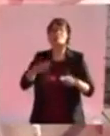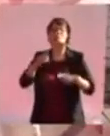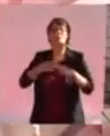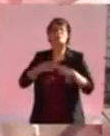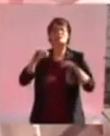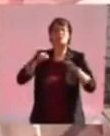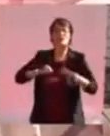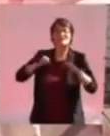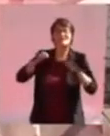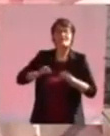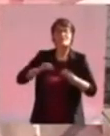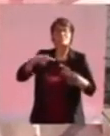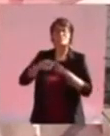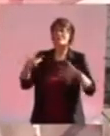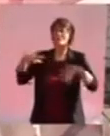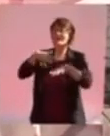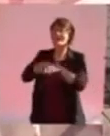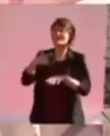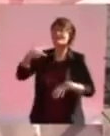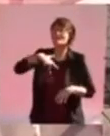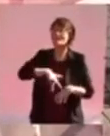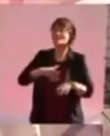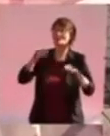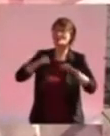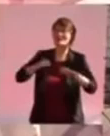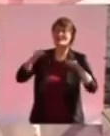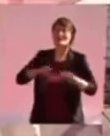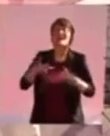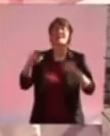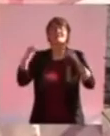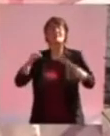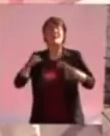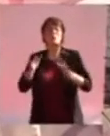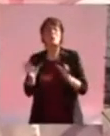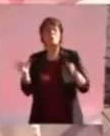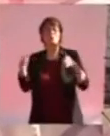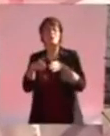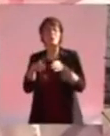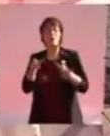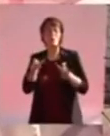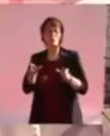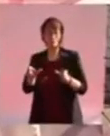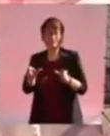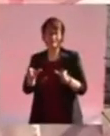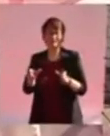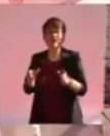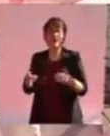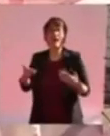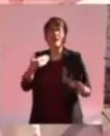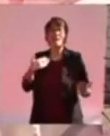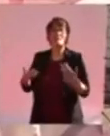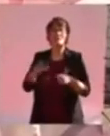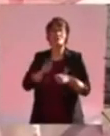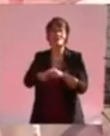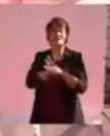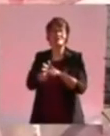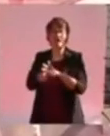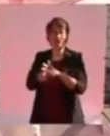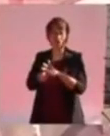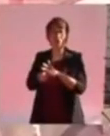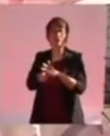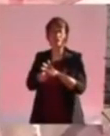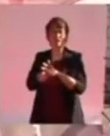socio sanitaria e della salute di comunità l'emergenza come il 19 non è stata e non è solo